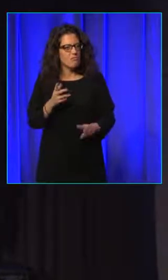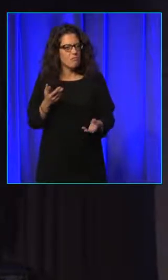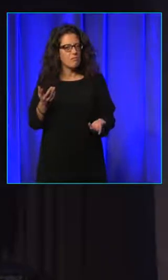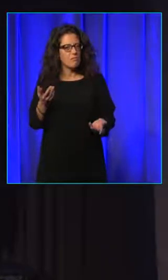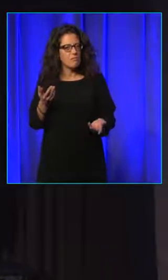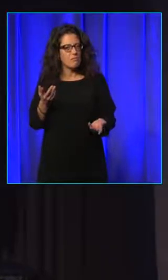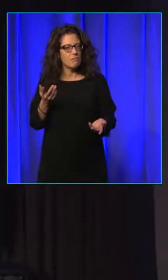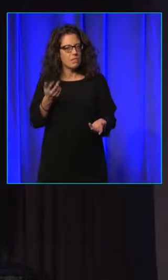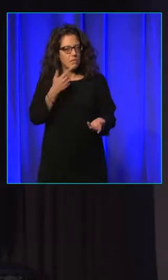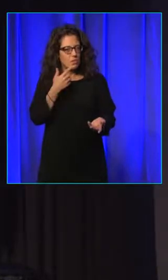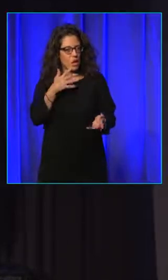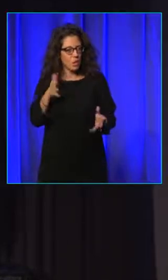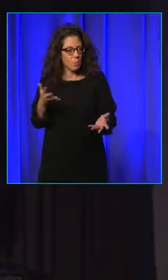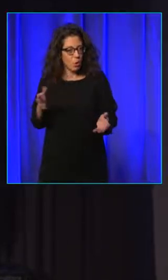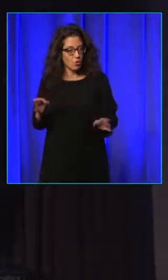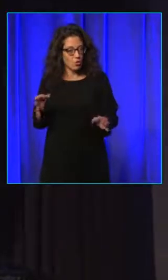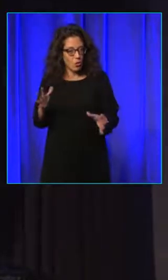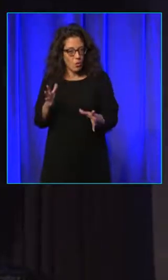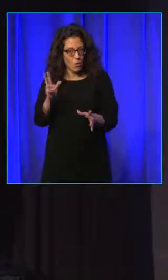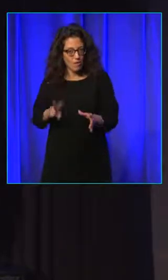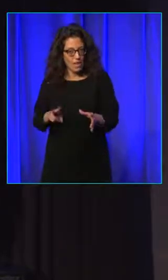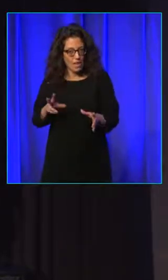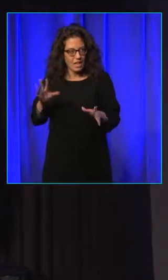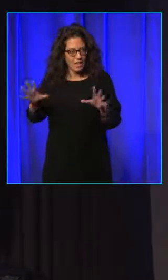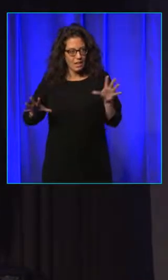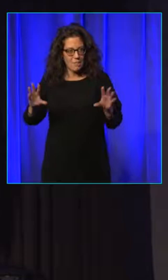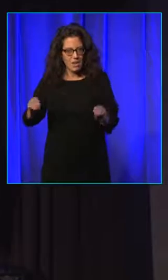Tu te dis comment tu les positionnes. Oui. Ah,